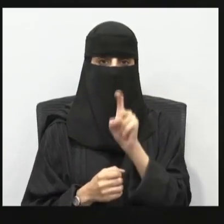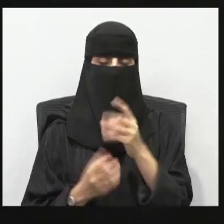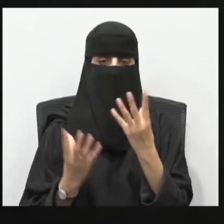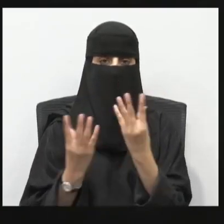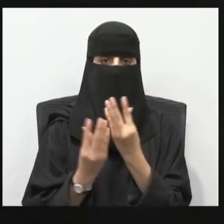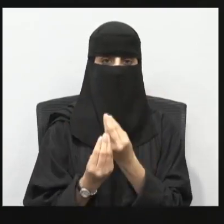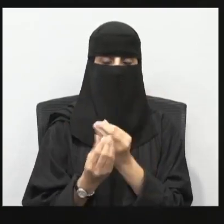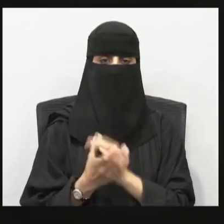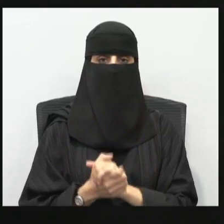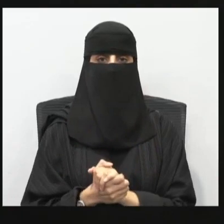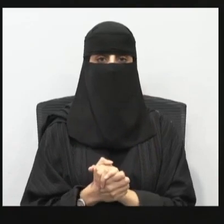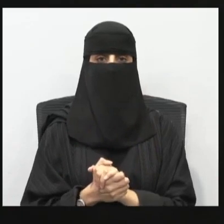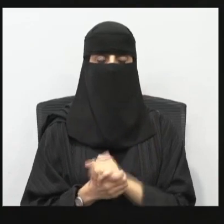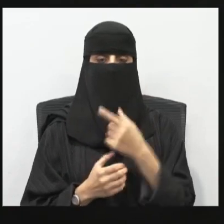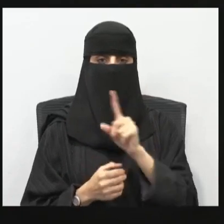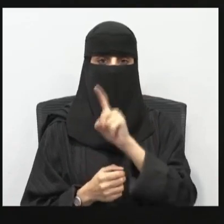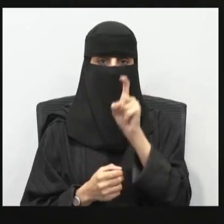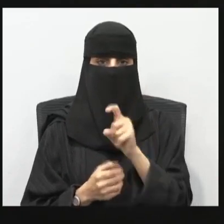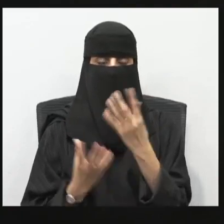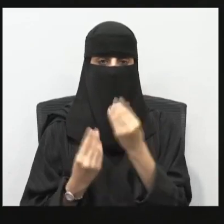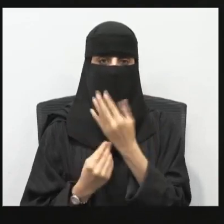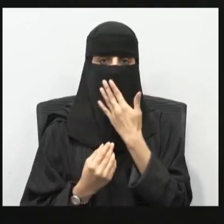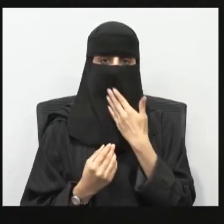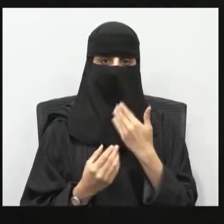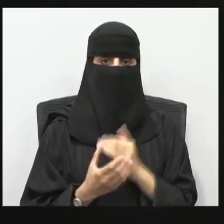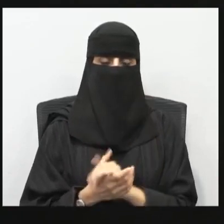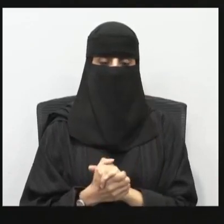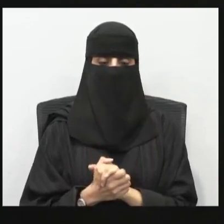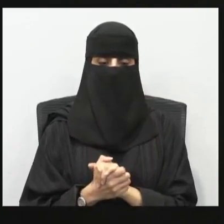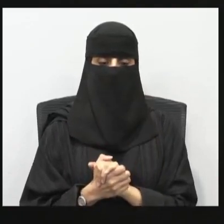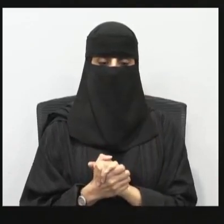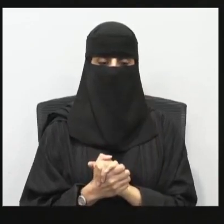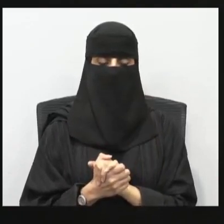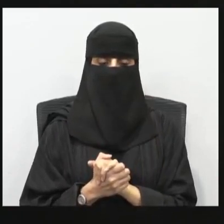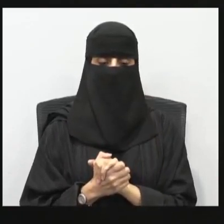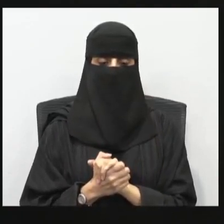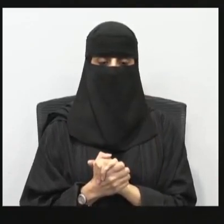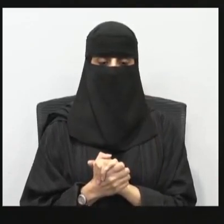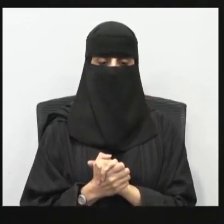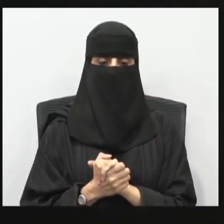وايضا سؤال بتعجب اذا علامه التعجب وعلامه